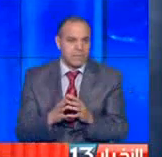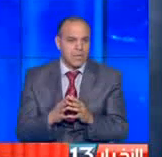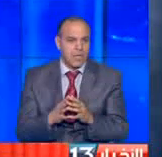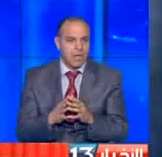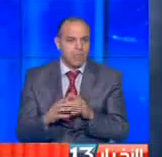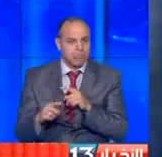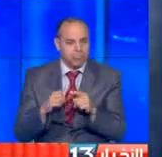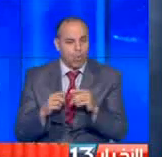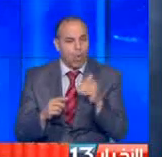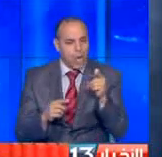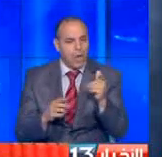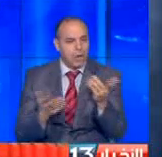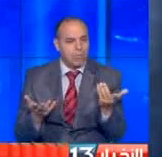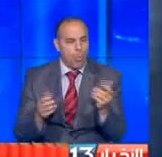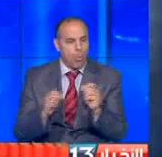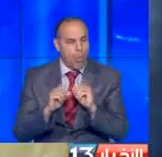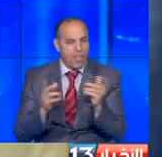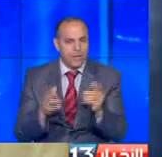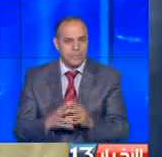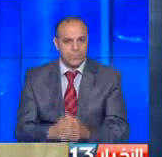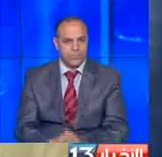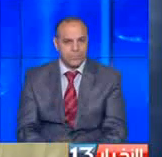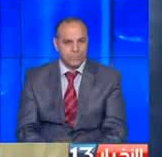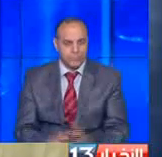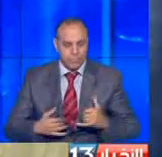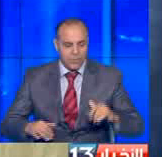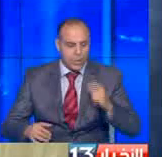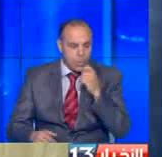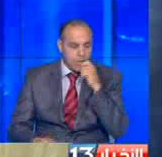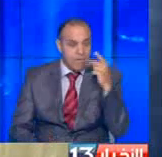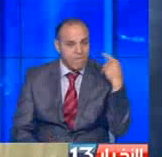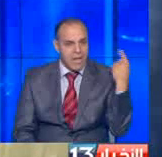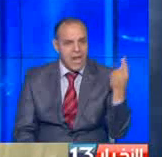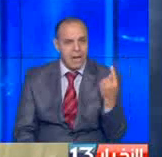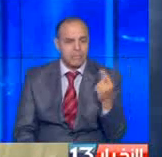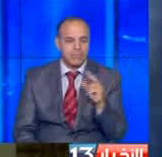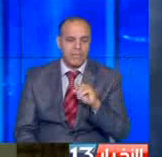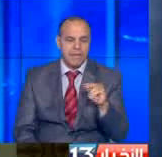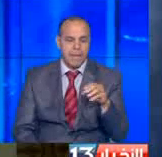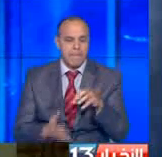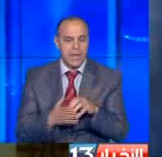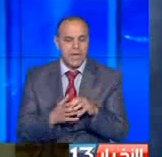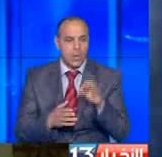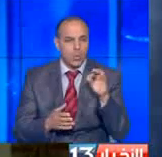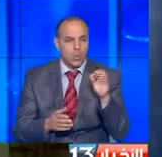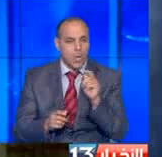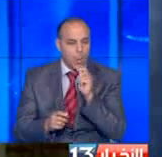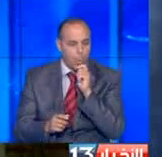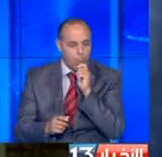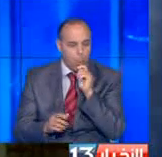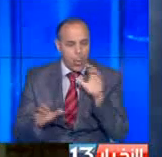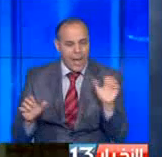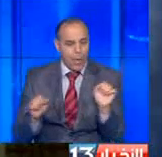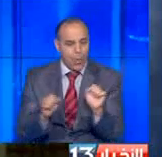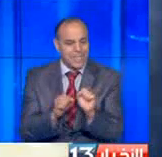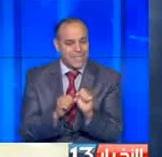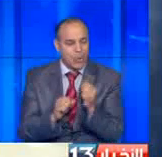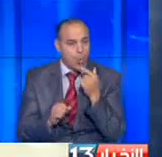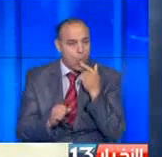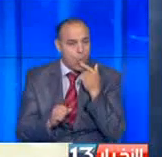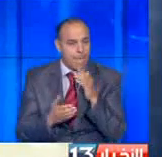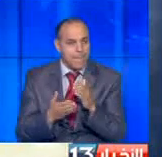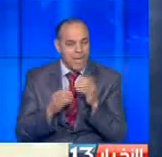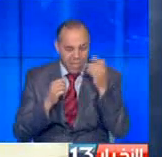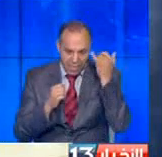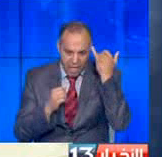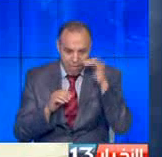النزاع سيكون واضح مجلس المحاكم ين الدوليين بالتوازي مع المركز التونسي للتحكيم والوساطه يؤسس لنشر